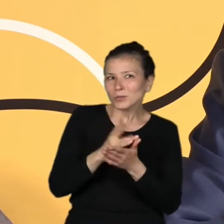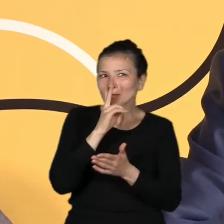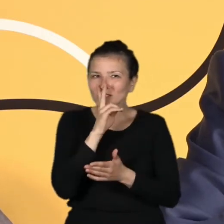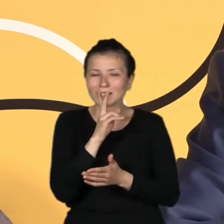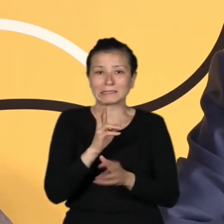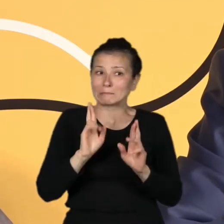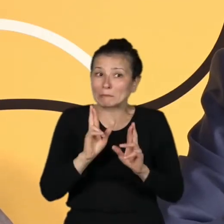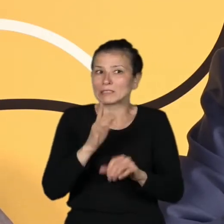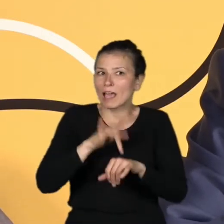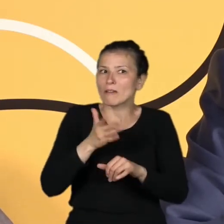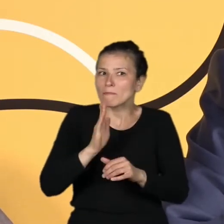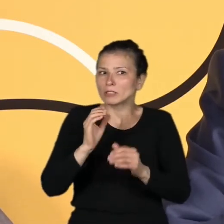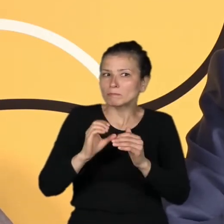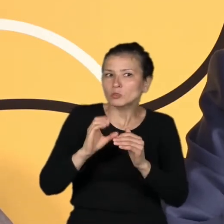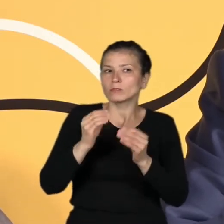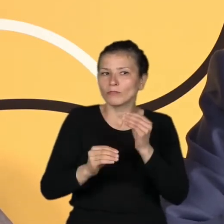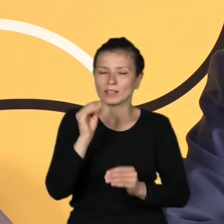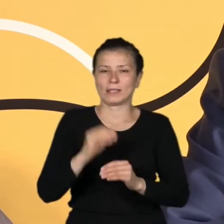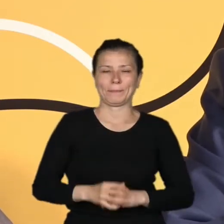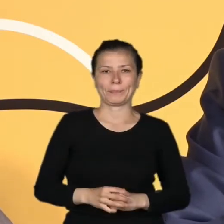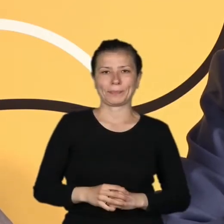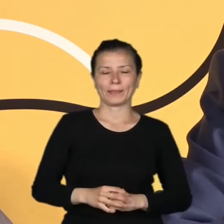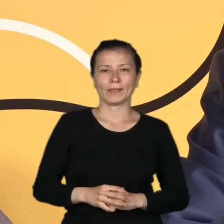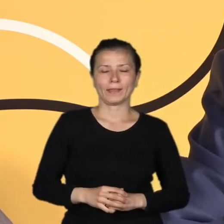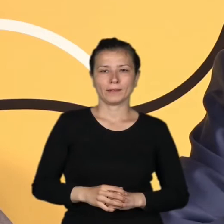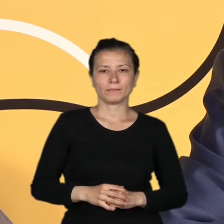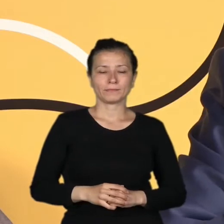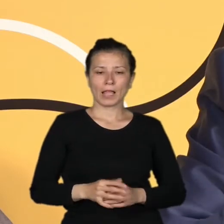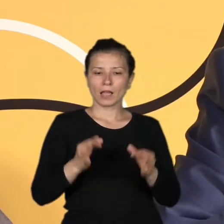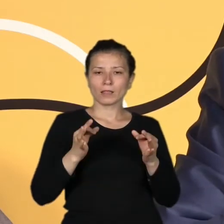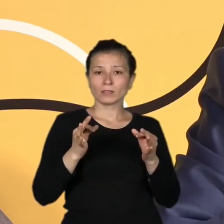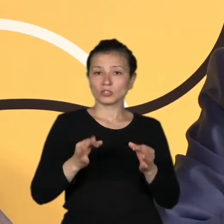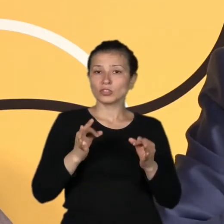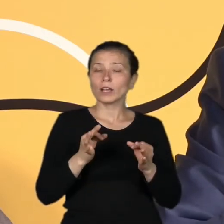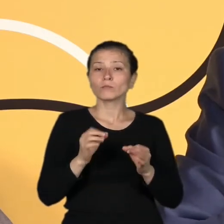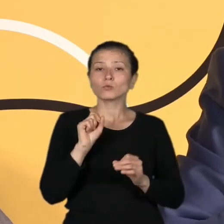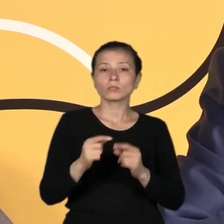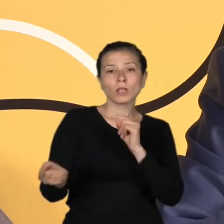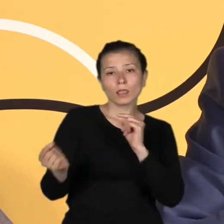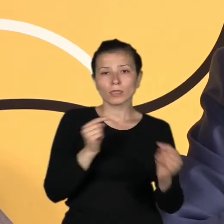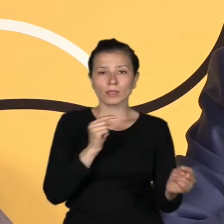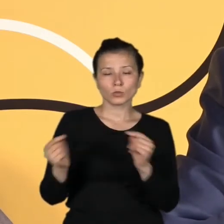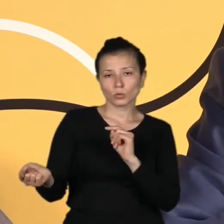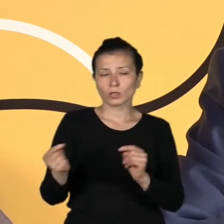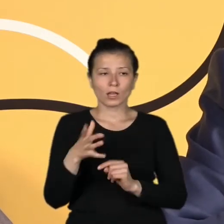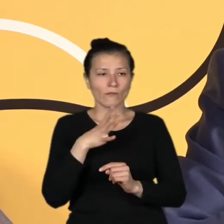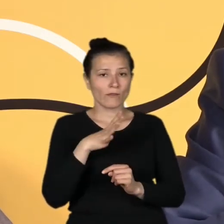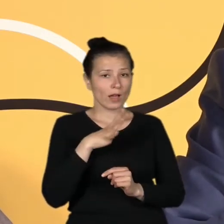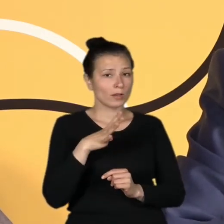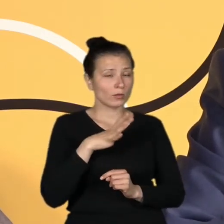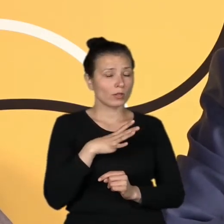że one będą większe. Jeżeli dzisiaj toczy się dyskusja o tym, to warto poświęcić na rzecz